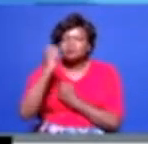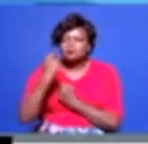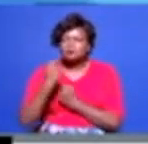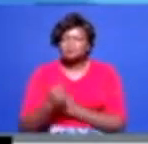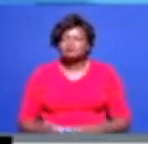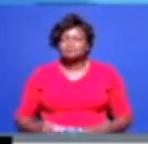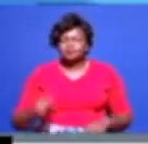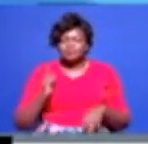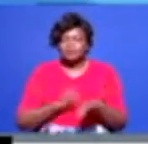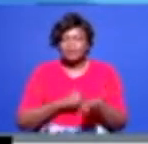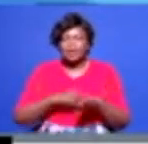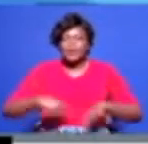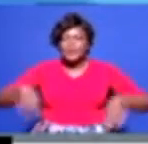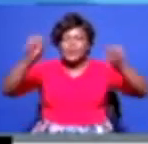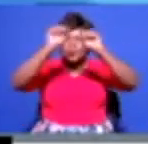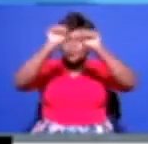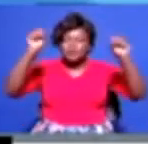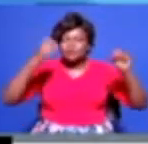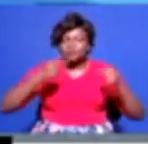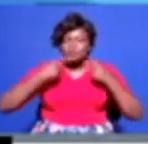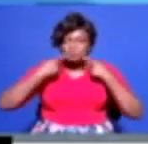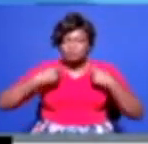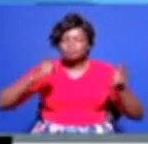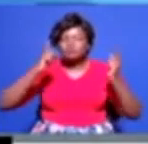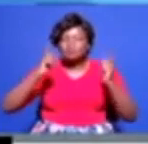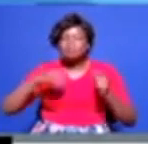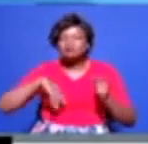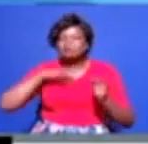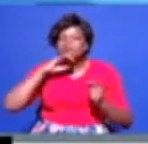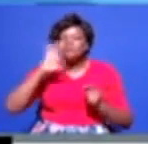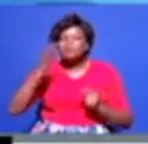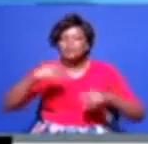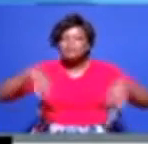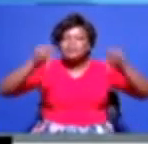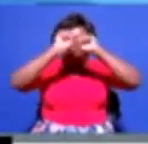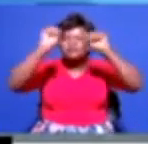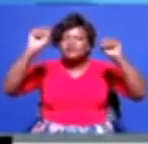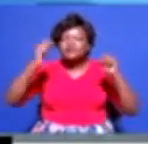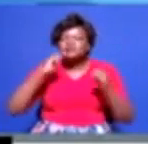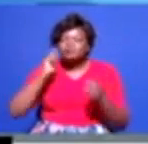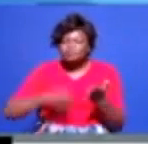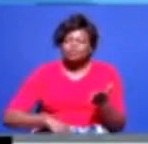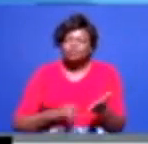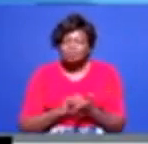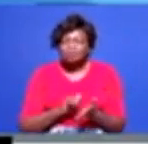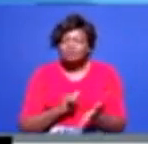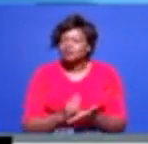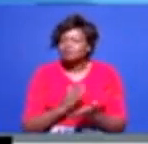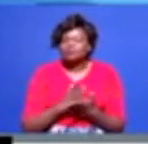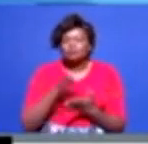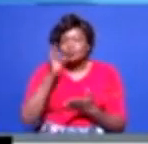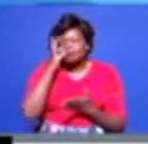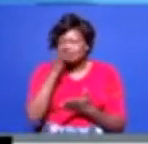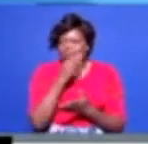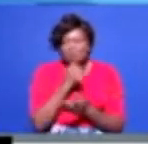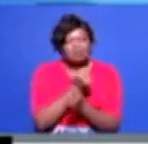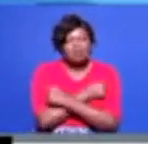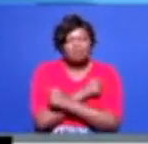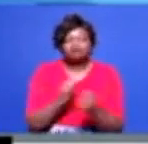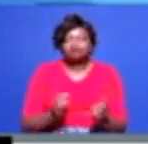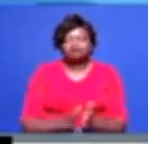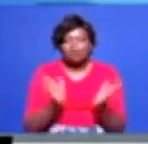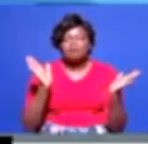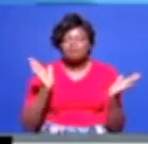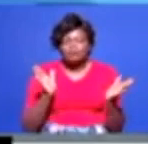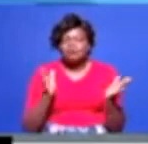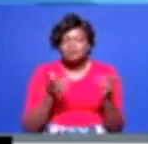hili katika Ikulu ya Nairobi, Rais Kenyatta alisema urathi wa Kibaki wa kuwajibikia umma utasalia kuwa motisha kwa vizazi